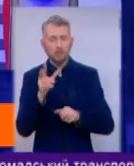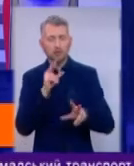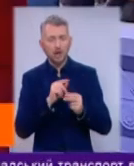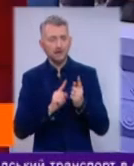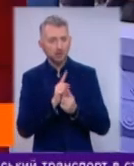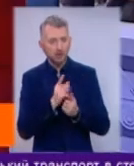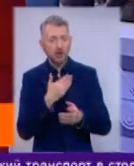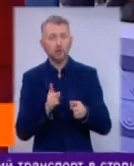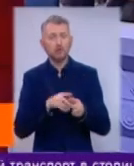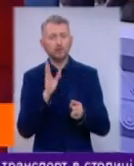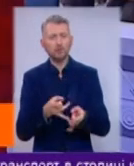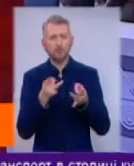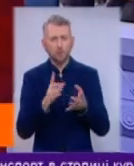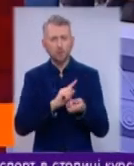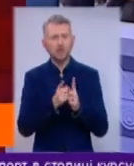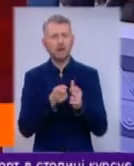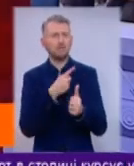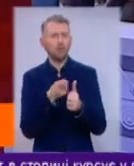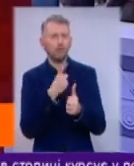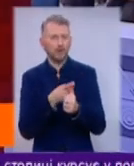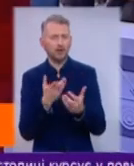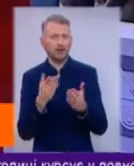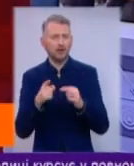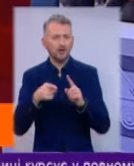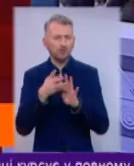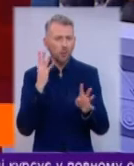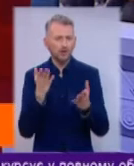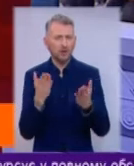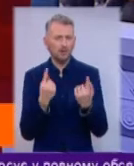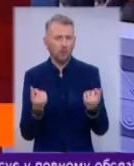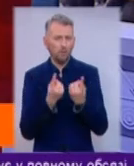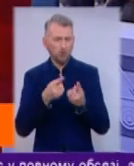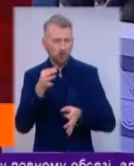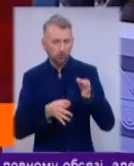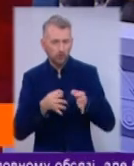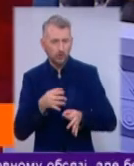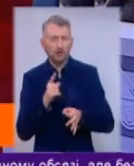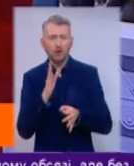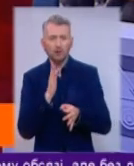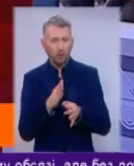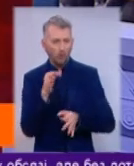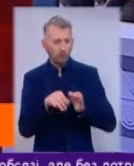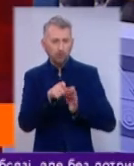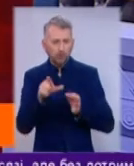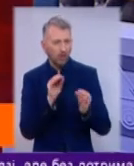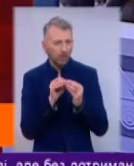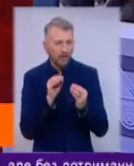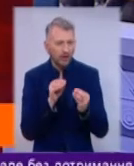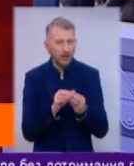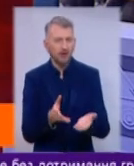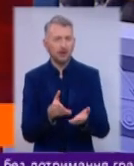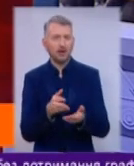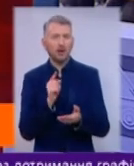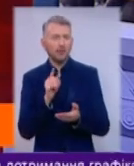Якщо це буде просто перейменований черговий якийсь стандартний суд, який буде з тими самими суддями, який взагалі буде з